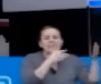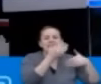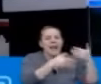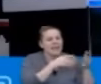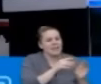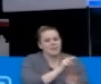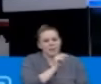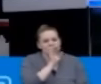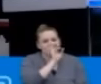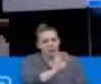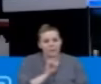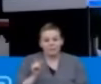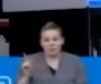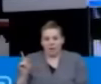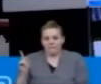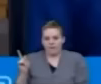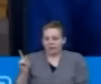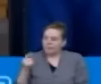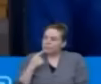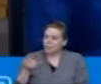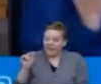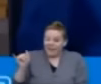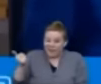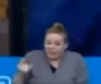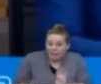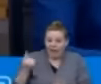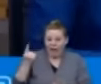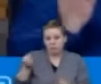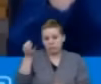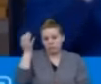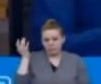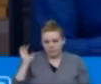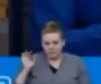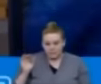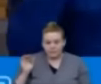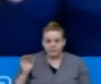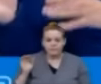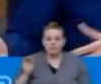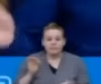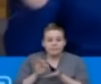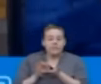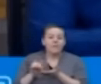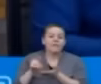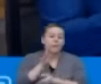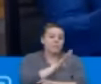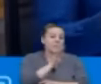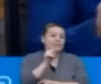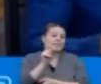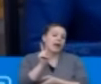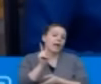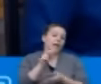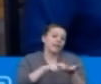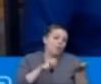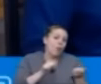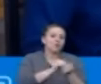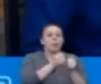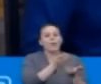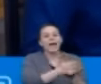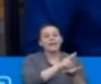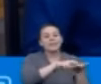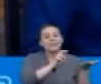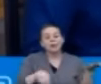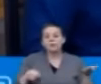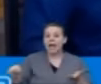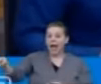בעניינו. אבל היה והדבר הזה יקרה והיה ונתניהו יאלץ לפרוש, יחליט לפרוש,